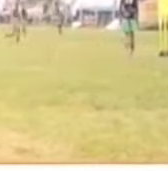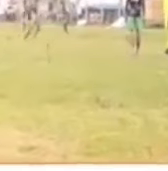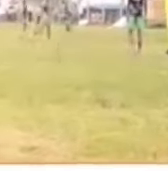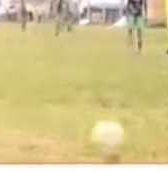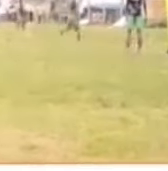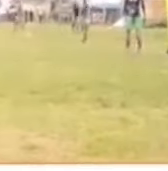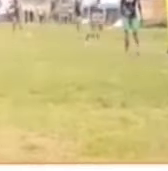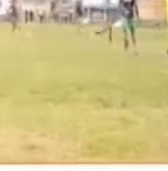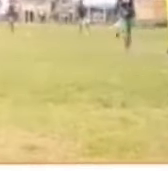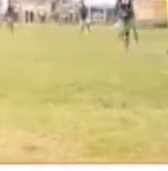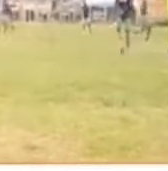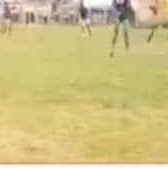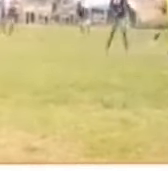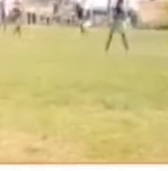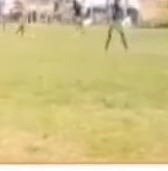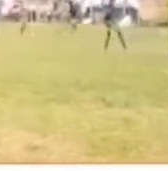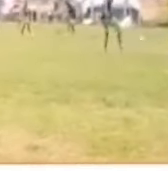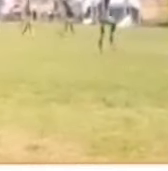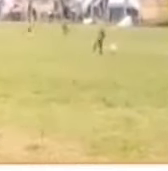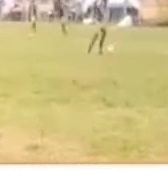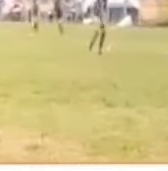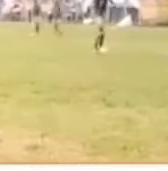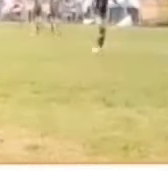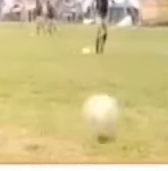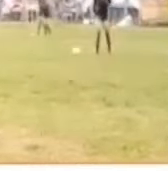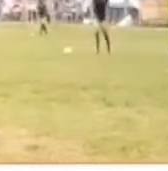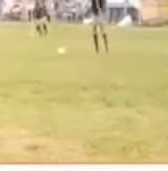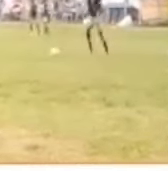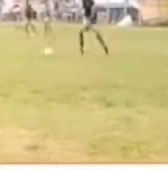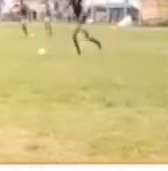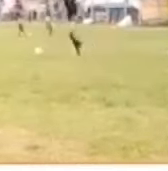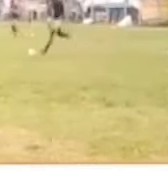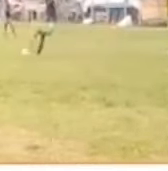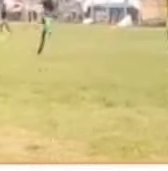mpaka za FUFA Super 8 ku Lwokutaano luno.